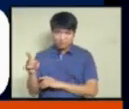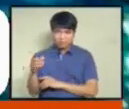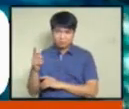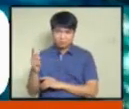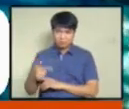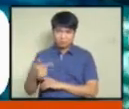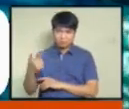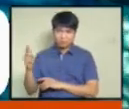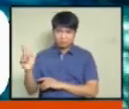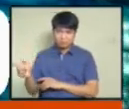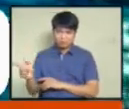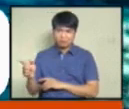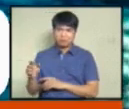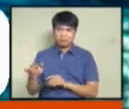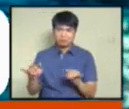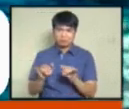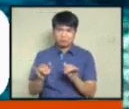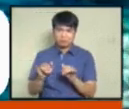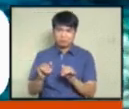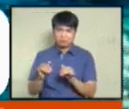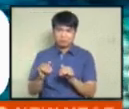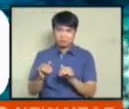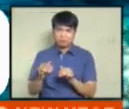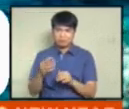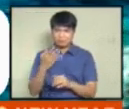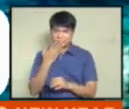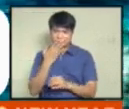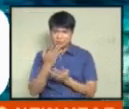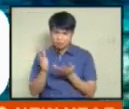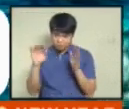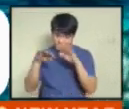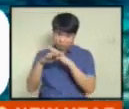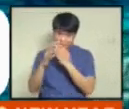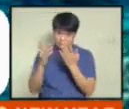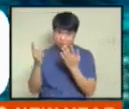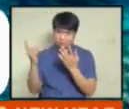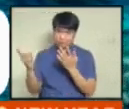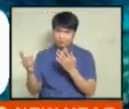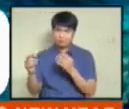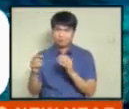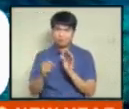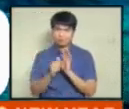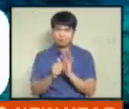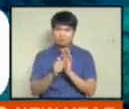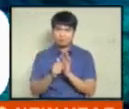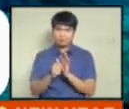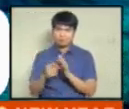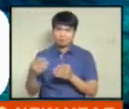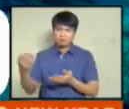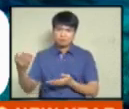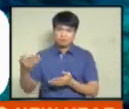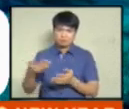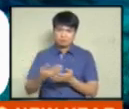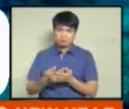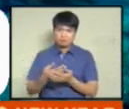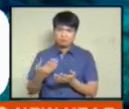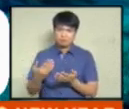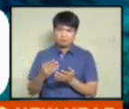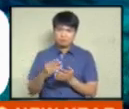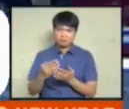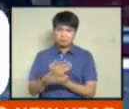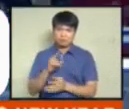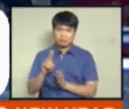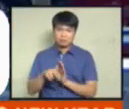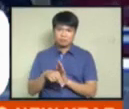2020. Kasing kulay nito ang langit kapag padilim na. Sinisimbolo nito ang pagpasok ng bagong dekada na puno ng